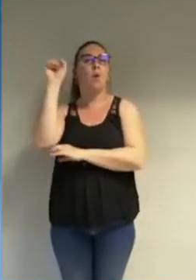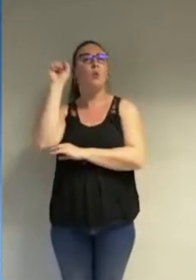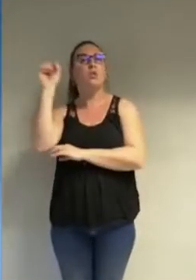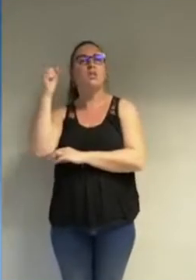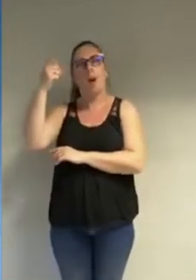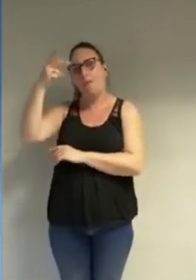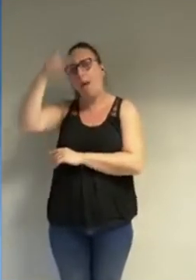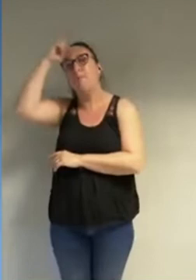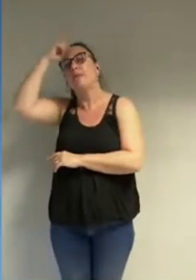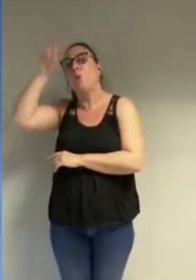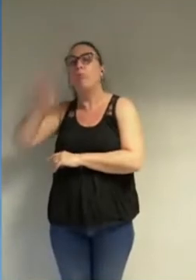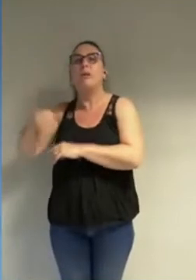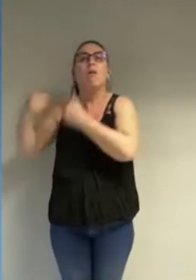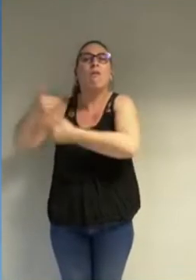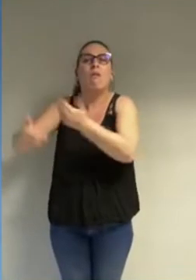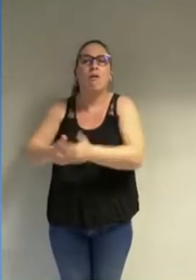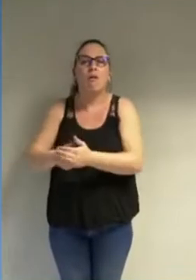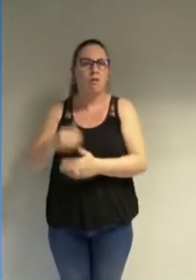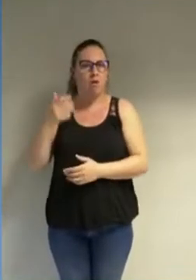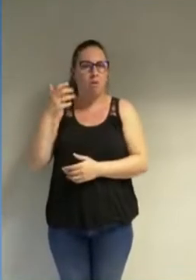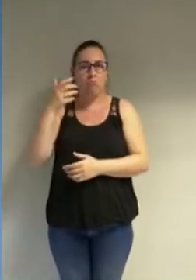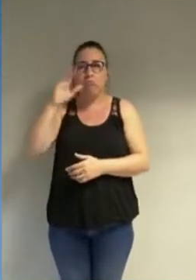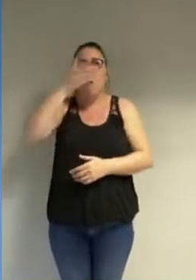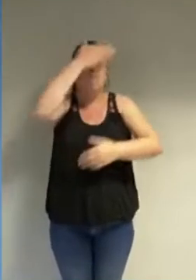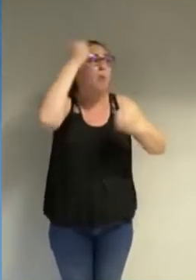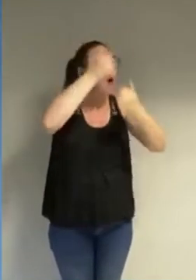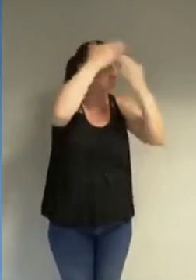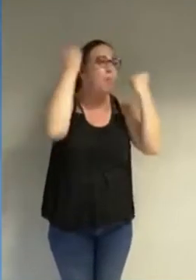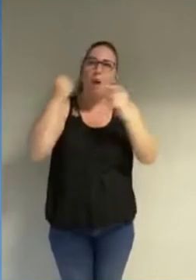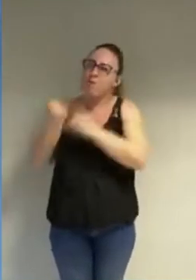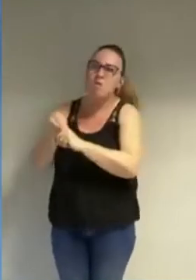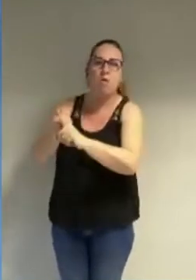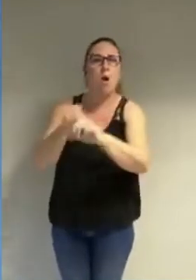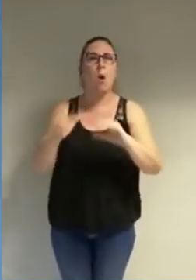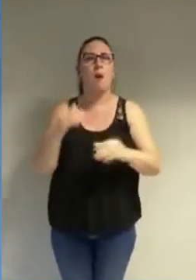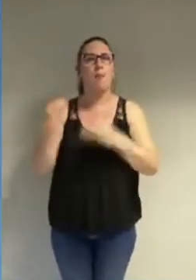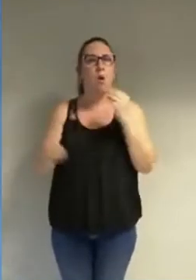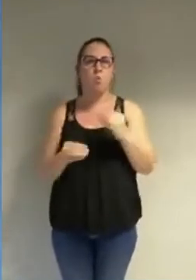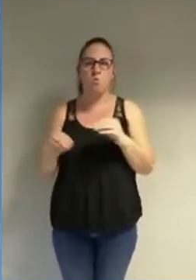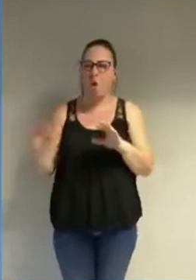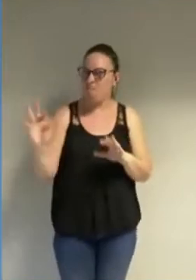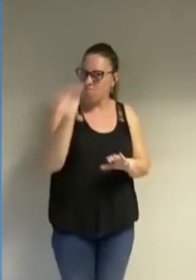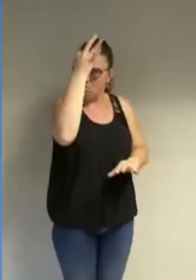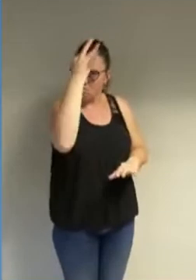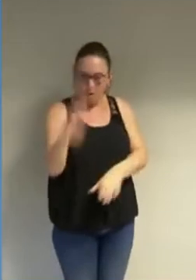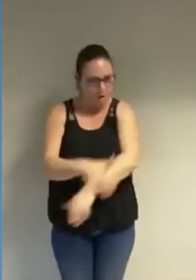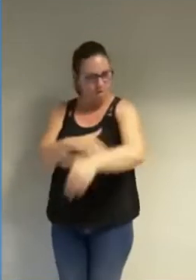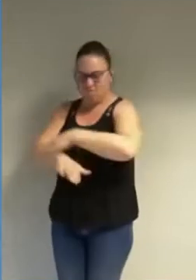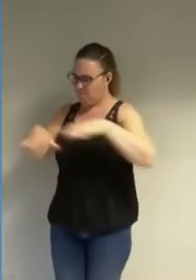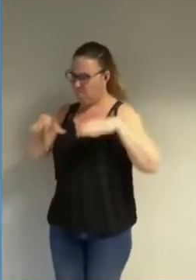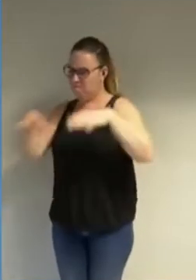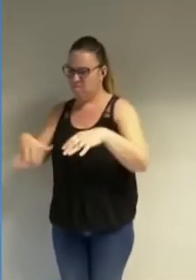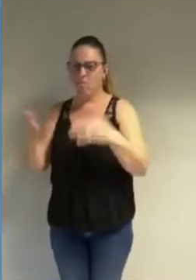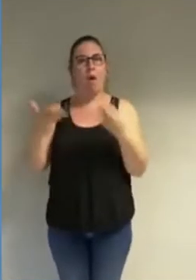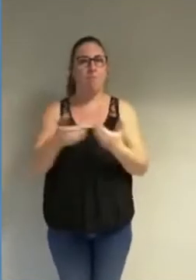qui accompagnaient cette barbarie par leur ignorance ou par leur couardise devant la force. Il y a désormais